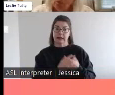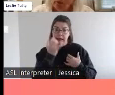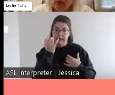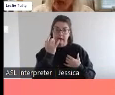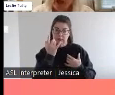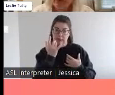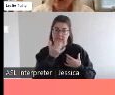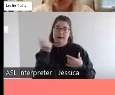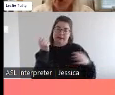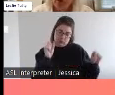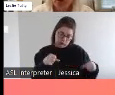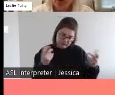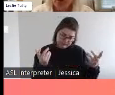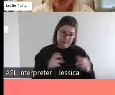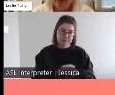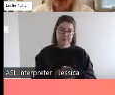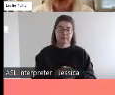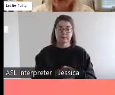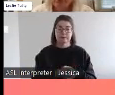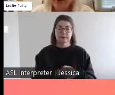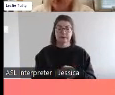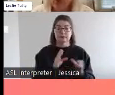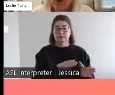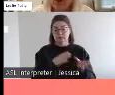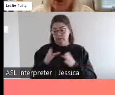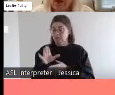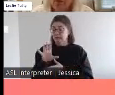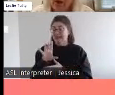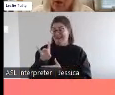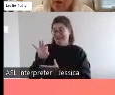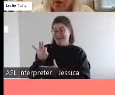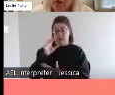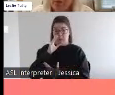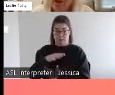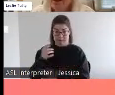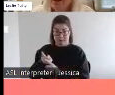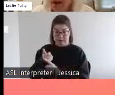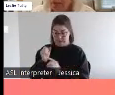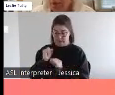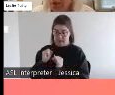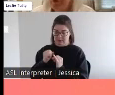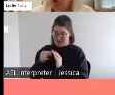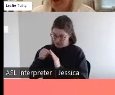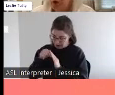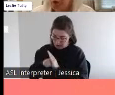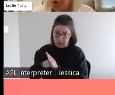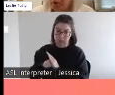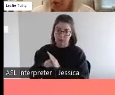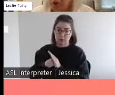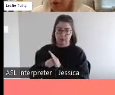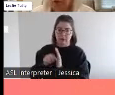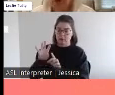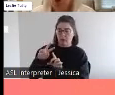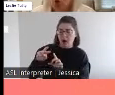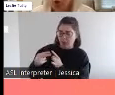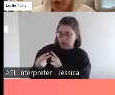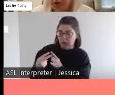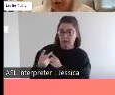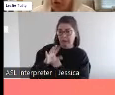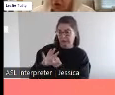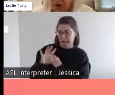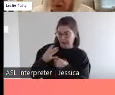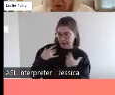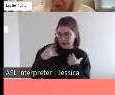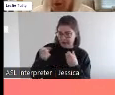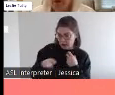femmes pendant toute l'étude autant que possible. Et nous avons aussi parlé à 89 femmes qui ont été interrogées en profondeur